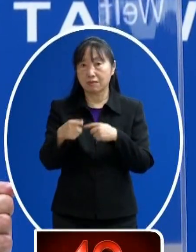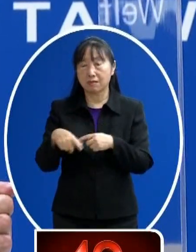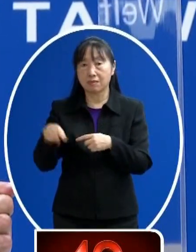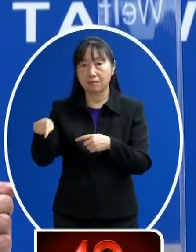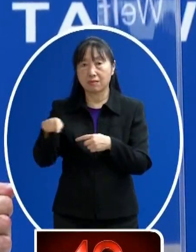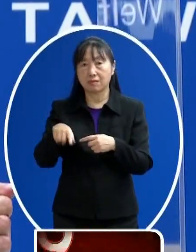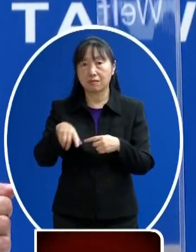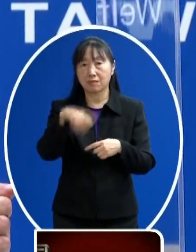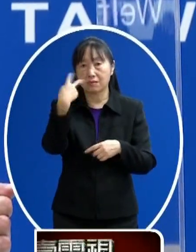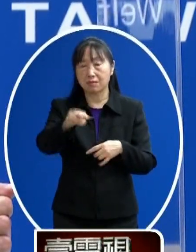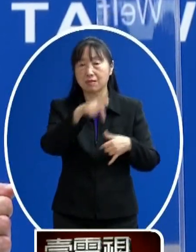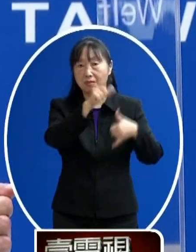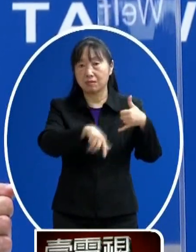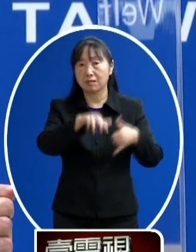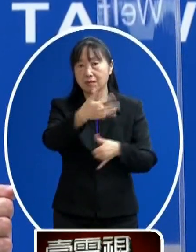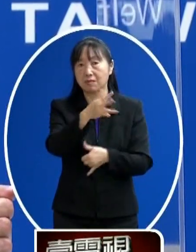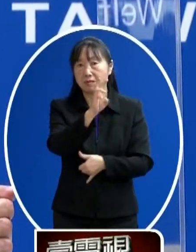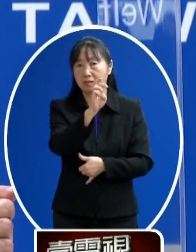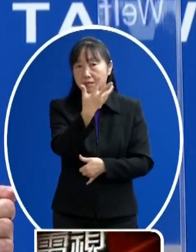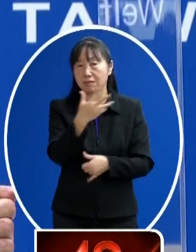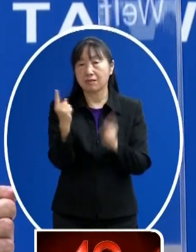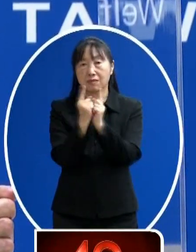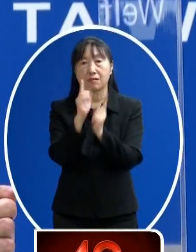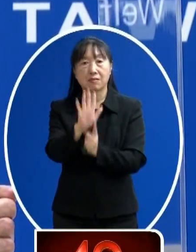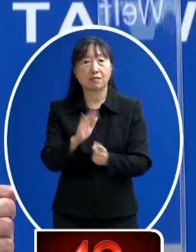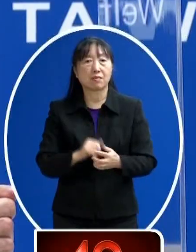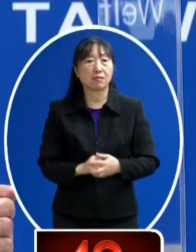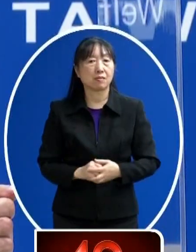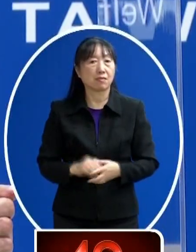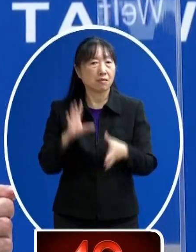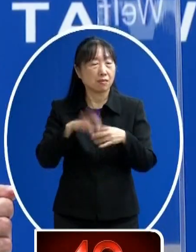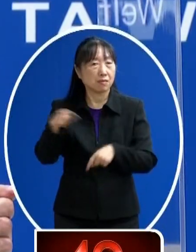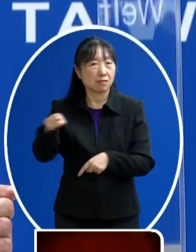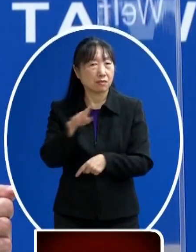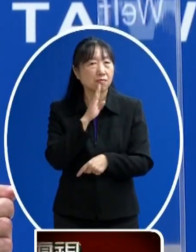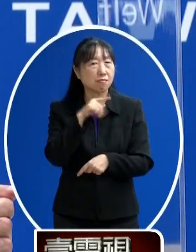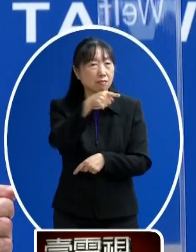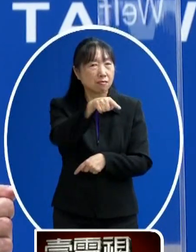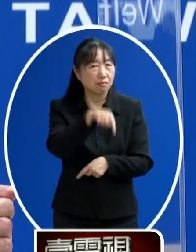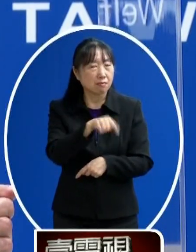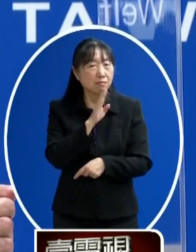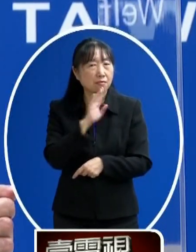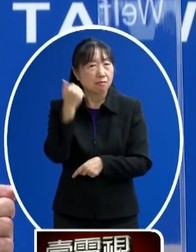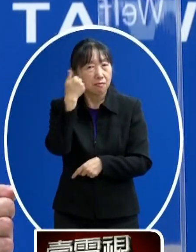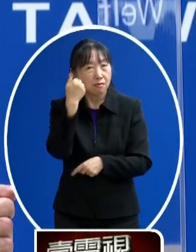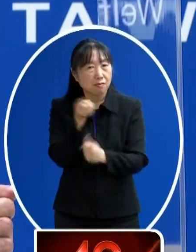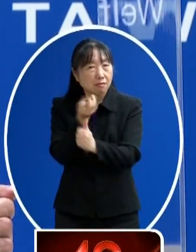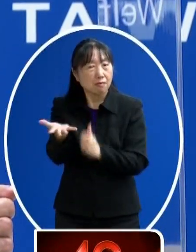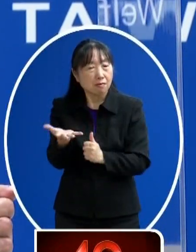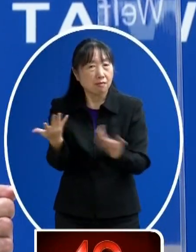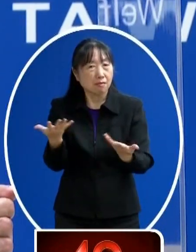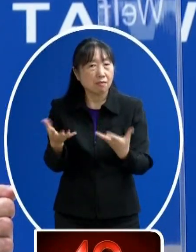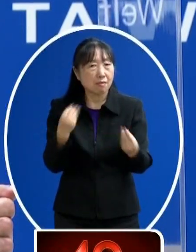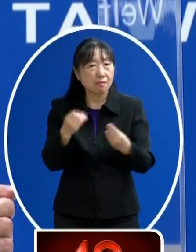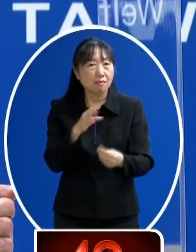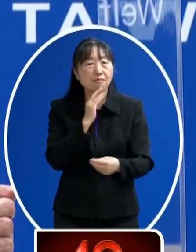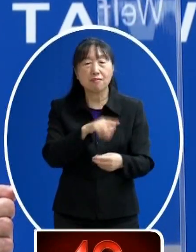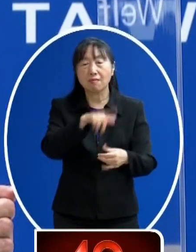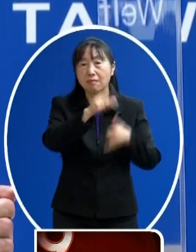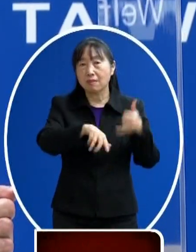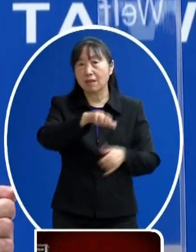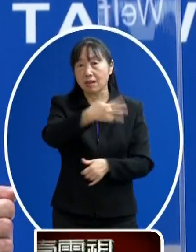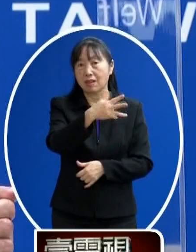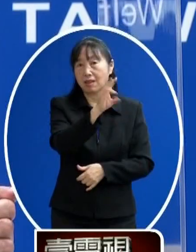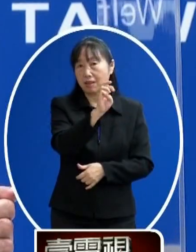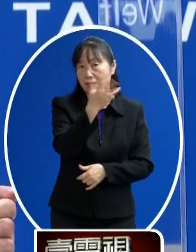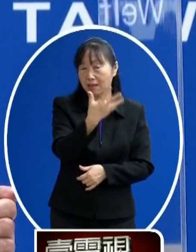跟838有接触过，那到底他是有哪一位，到底有838或是856传给